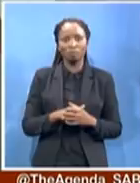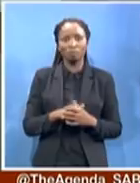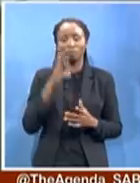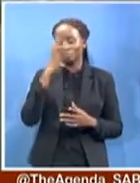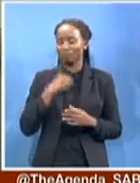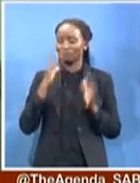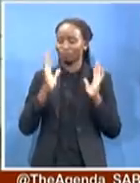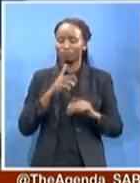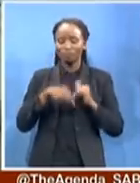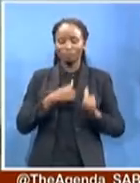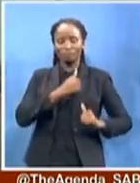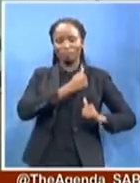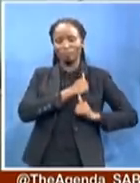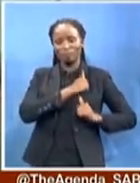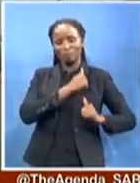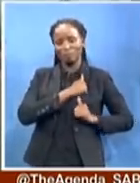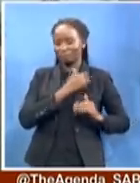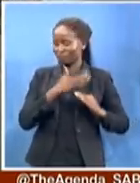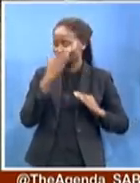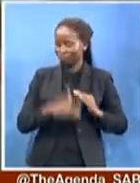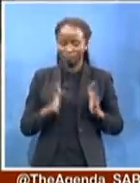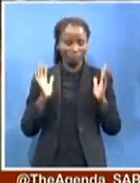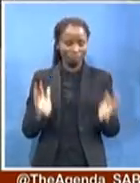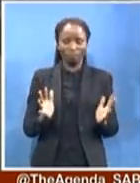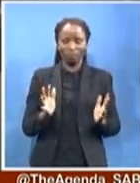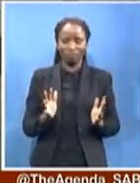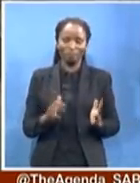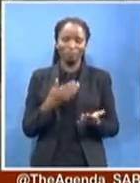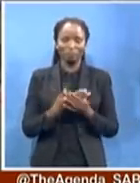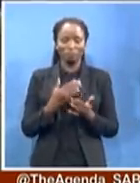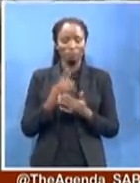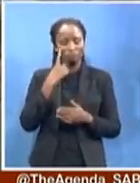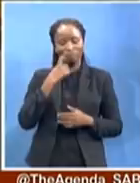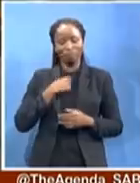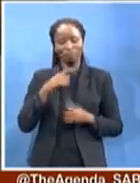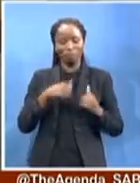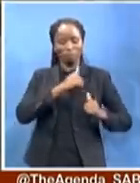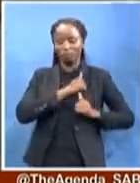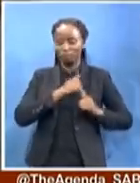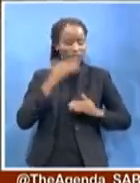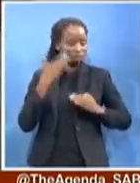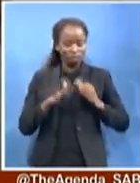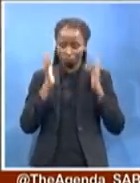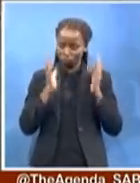Mubuza mina nje ngibuze ngamabutho ugcine kuphele lapho. Hayi ngokungaphakathi